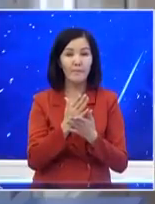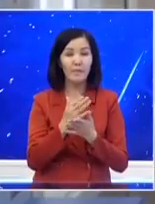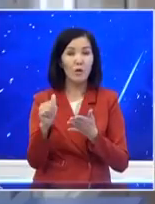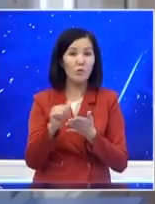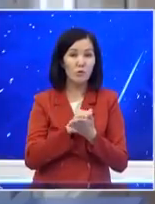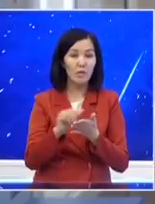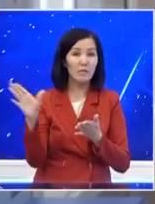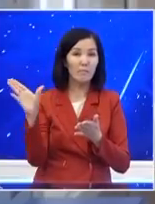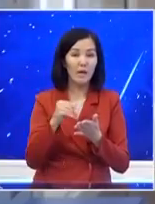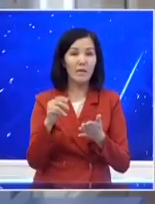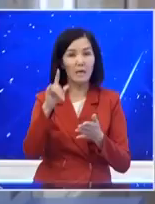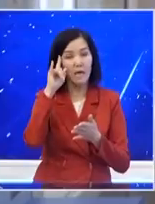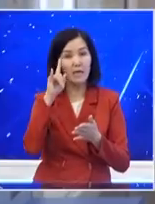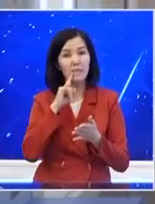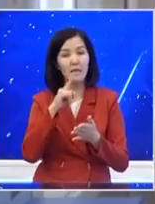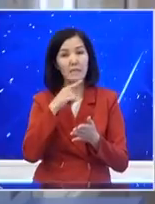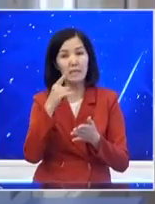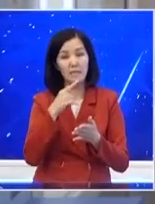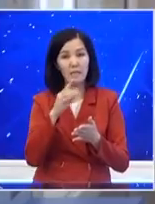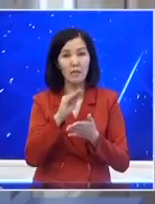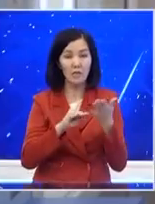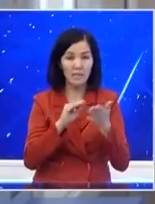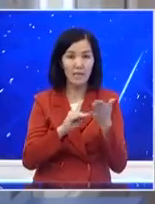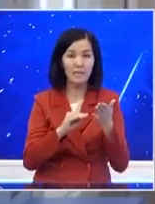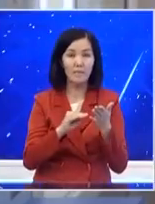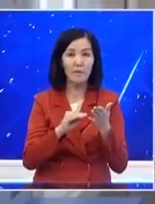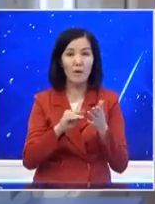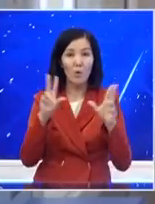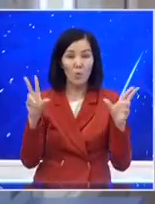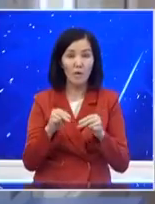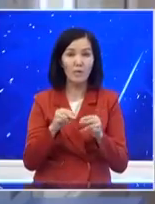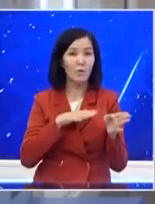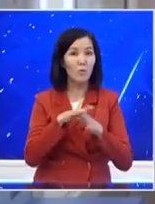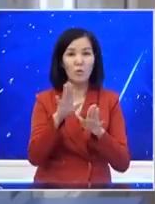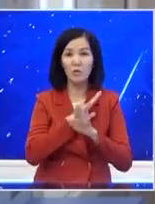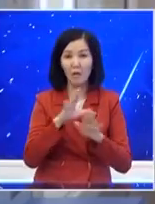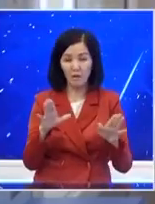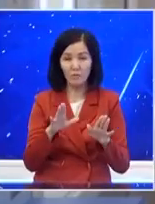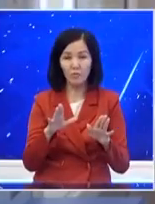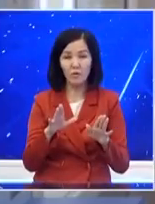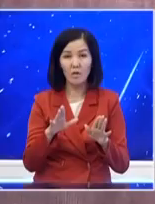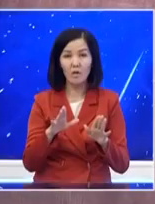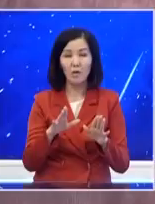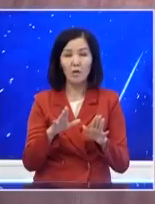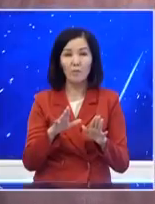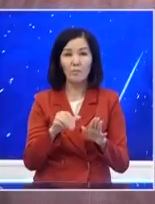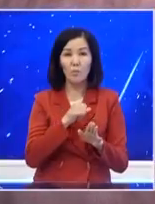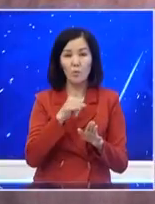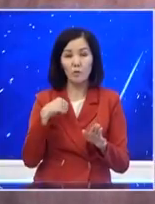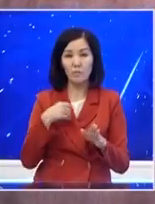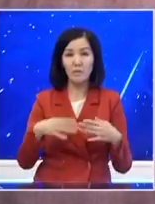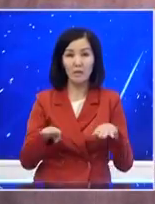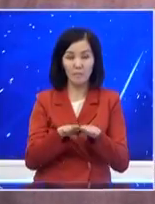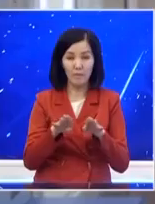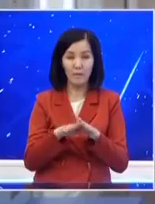деген уәделердің барлығы да кейін кездерде аяқ сығалып жатқандар да бар. Соның барлығын атқаратын өзіміз сияқты азаматтар сияқты. Сол өзіміз сияқты азаматтар кез